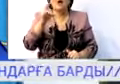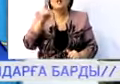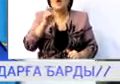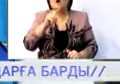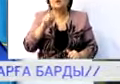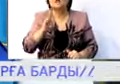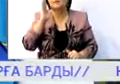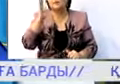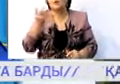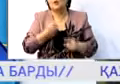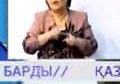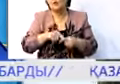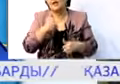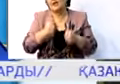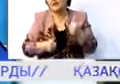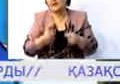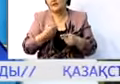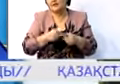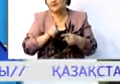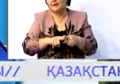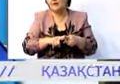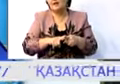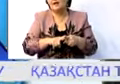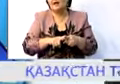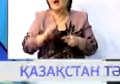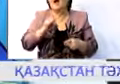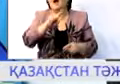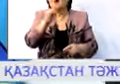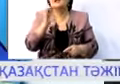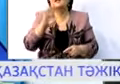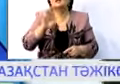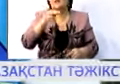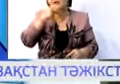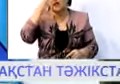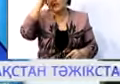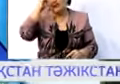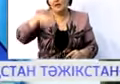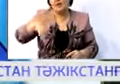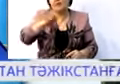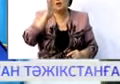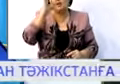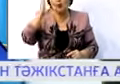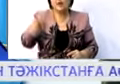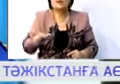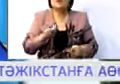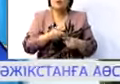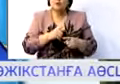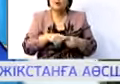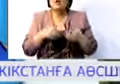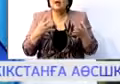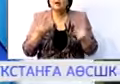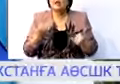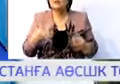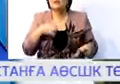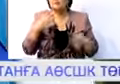басында осы жарыстың кешегі үшінші орын алған жарыстың Азиясы болады. Қытай мемлекетінде болады ол да, Қытай елінде. Соған уже мен